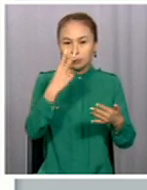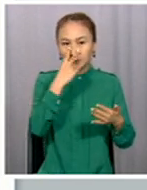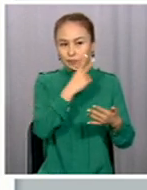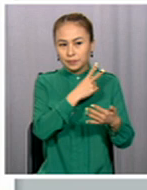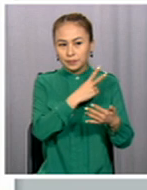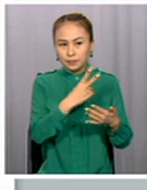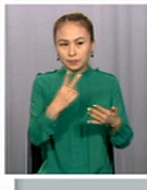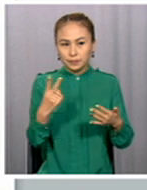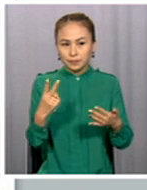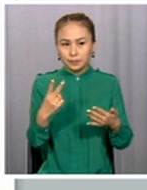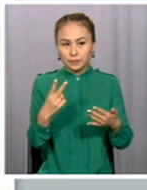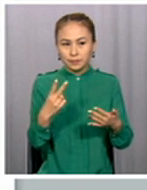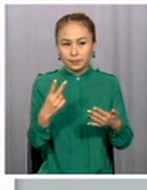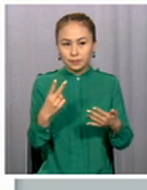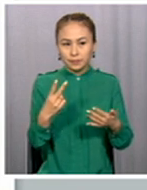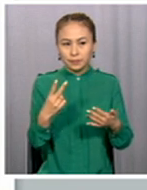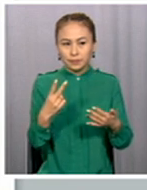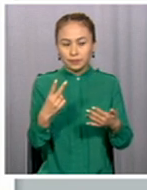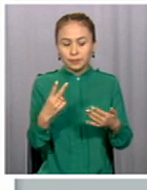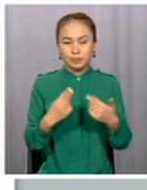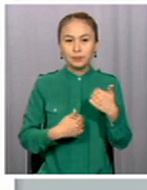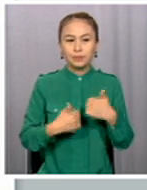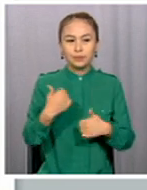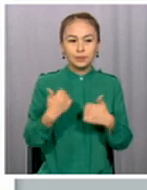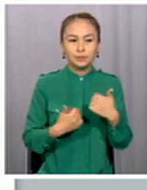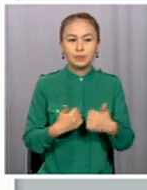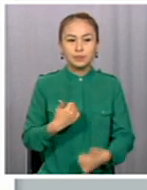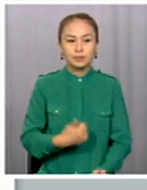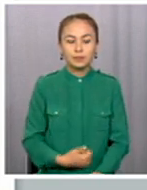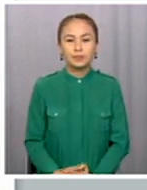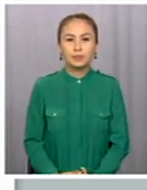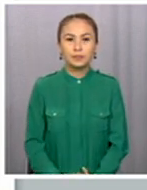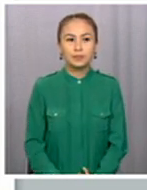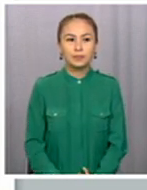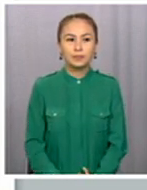мәзір түрлерін қарап салыстырамын.